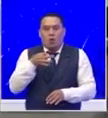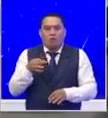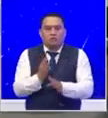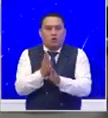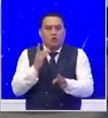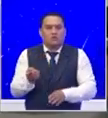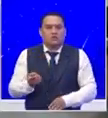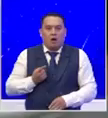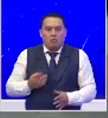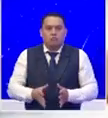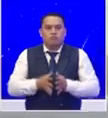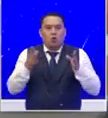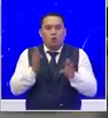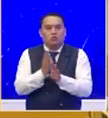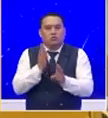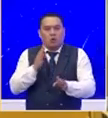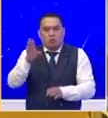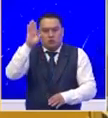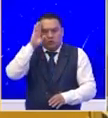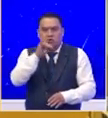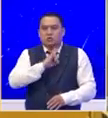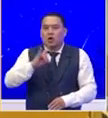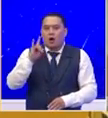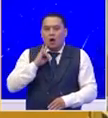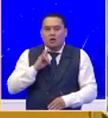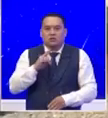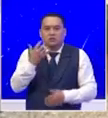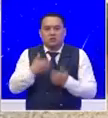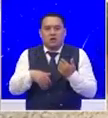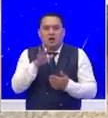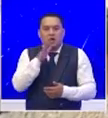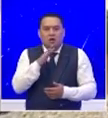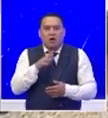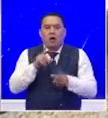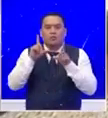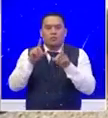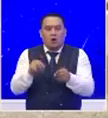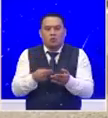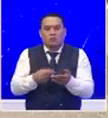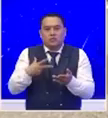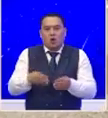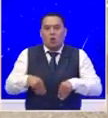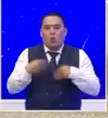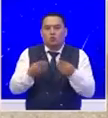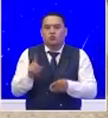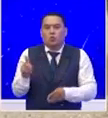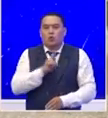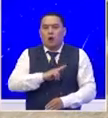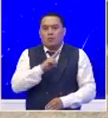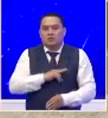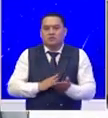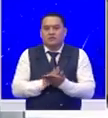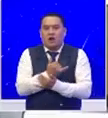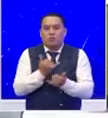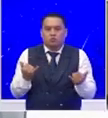многочасовых ожиданий. Большая часть – мужчины и женщины средних лет. Некоторые отправляются сдавать ПЦР из-за того, что работают в